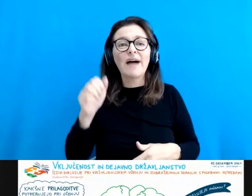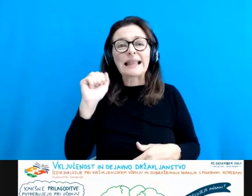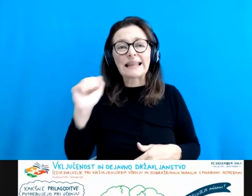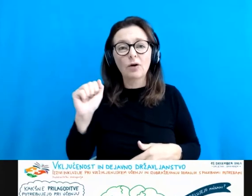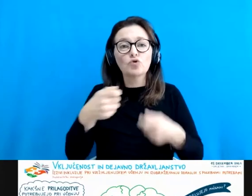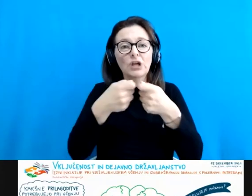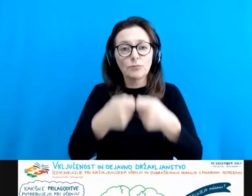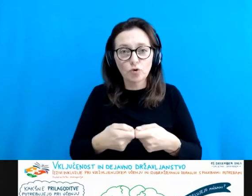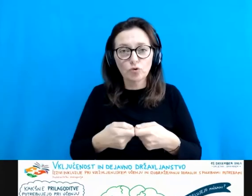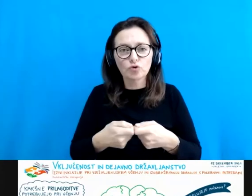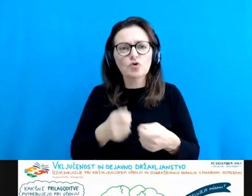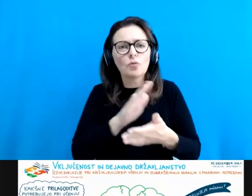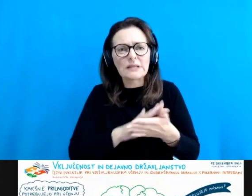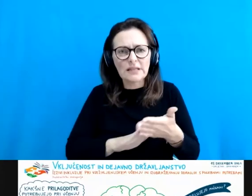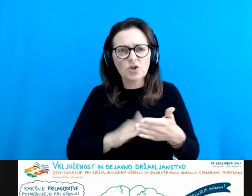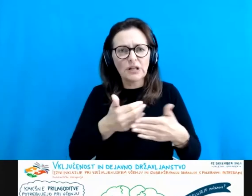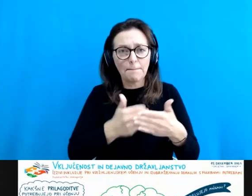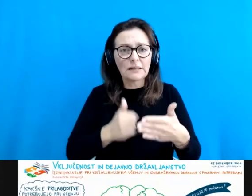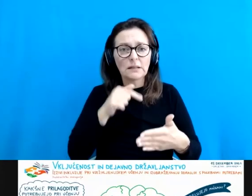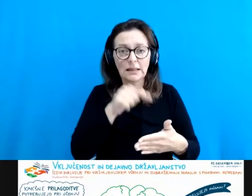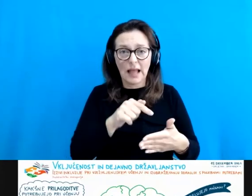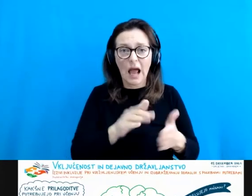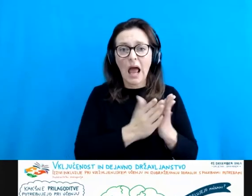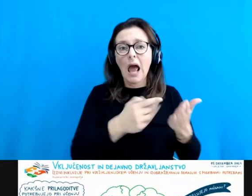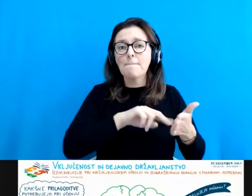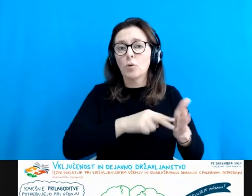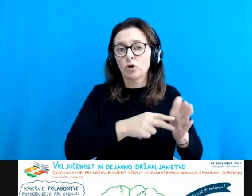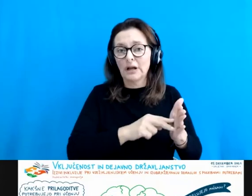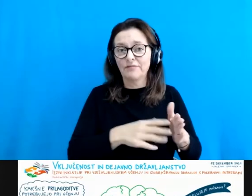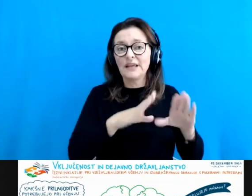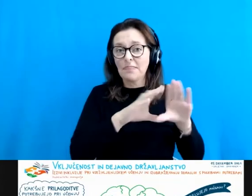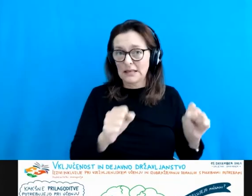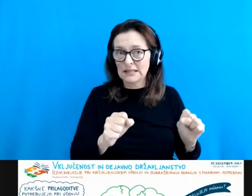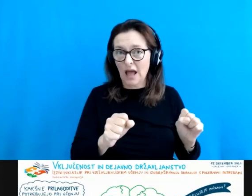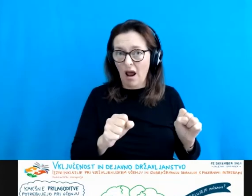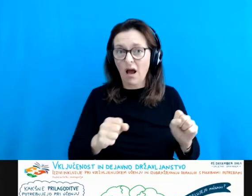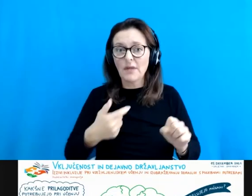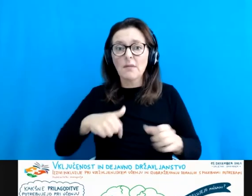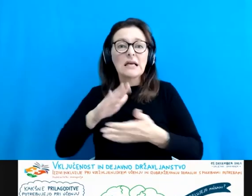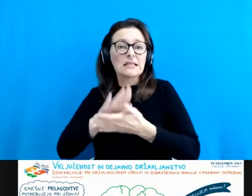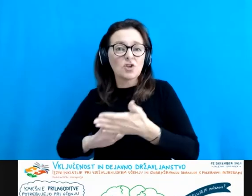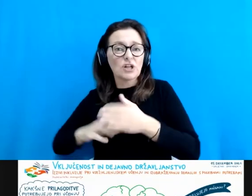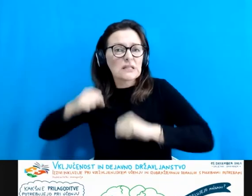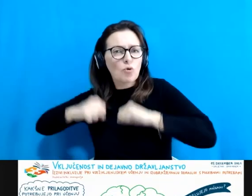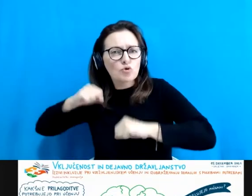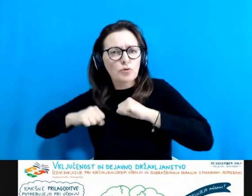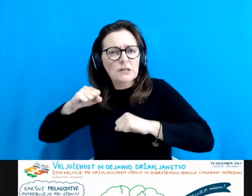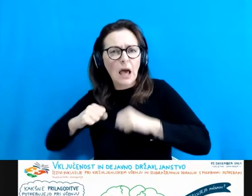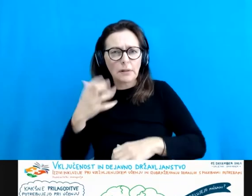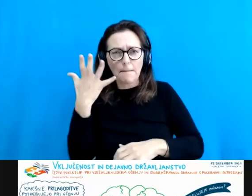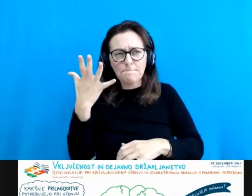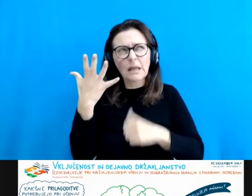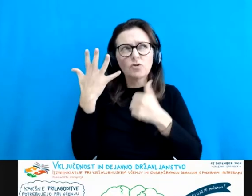smo začeli pravzaprav, preden je nastala ta monografija, z usposabljanji. Imeli smo